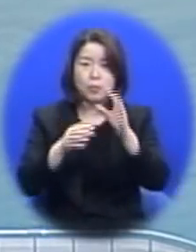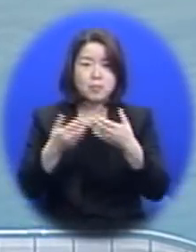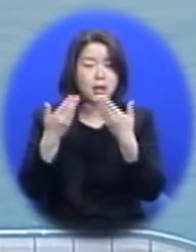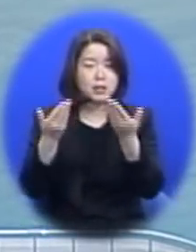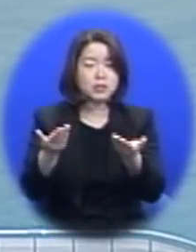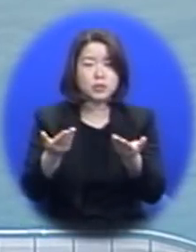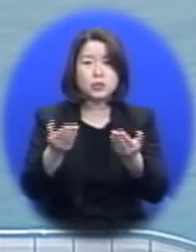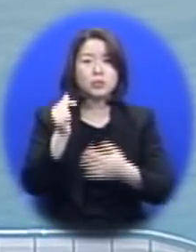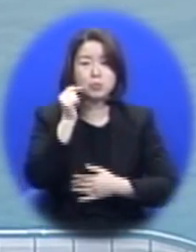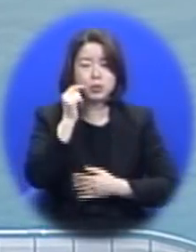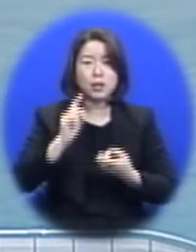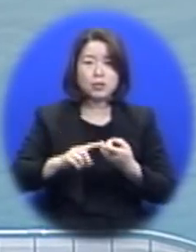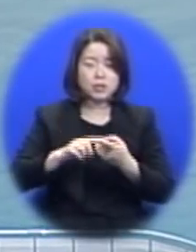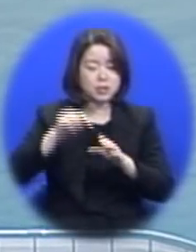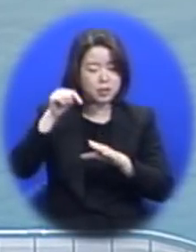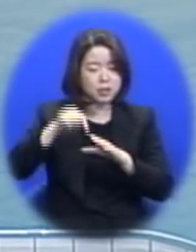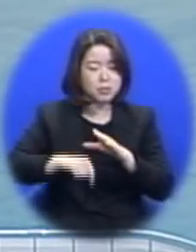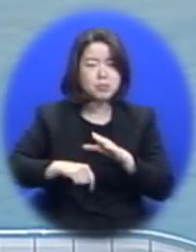뼈저리게 느낍니다.